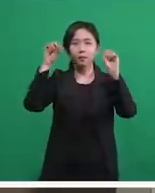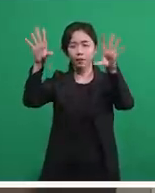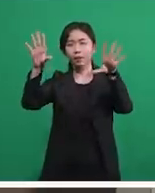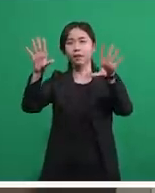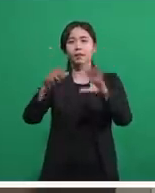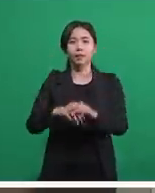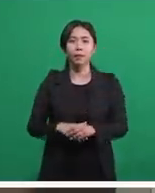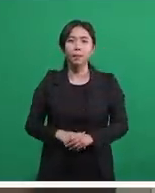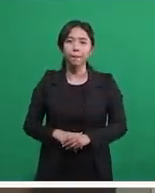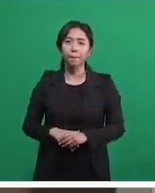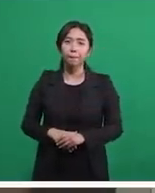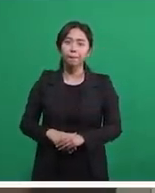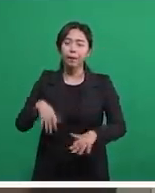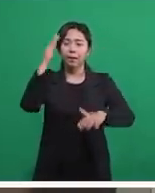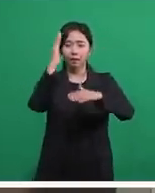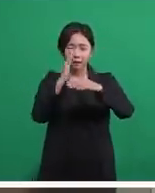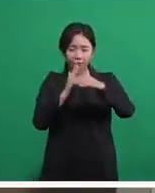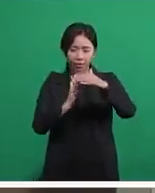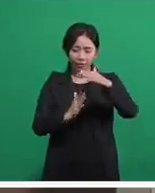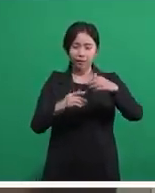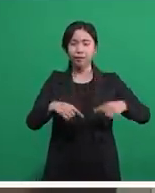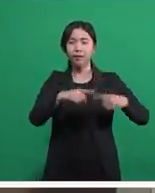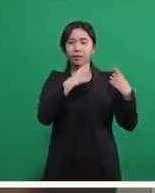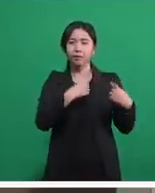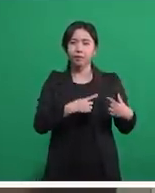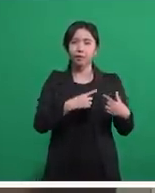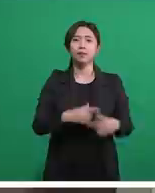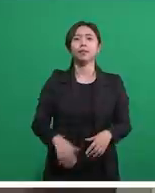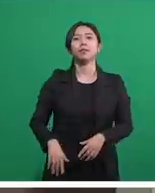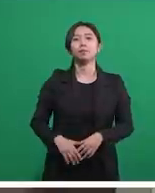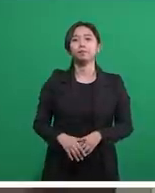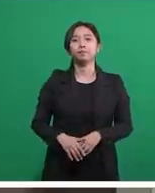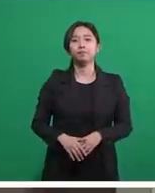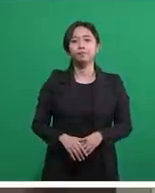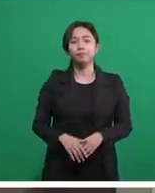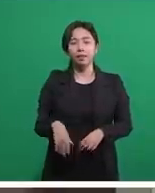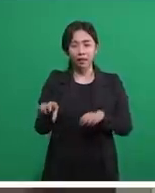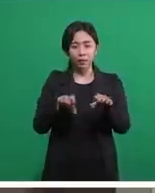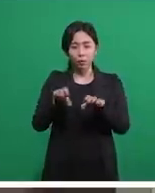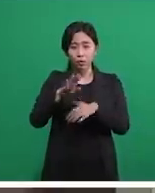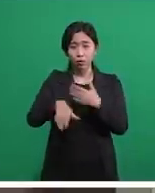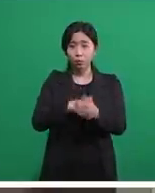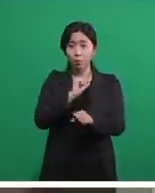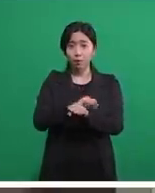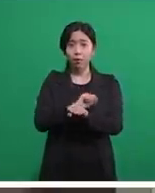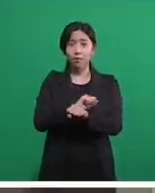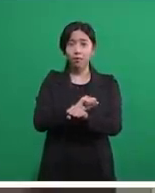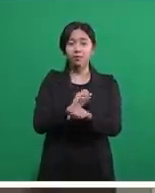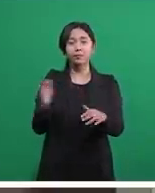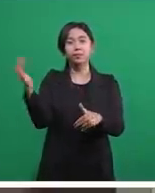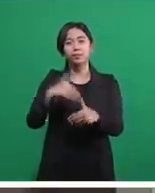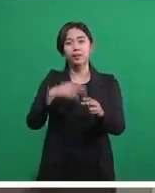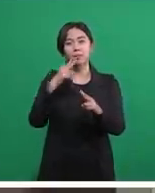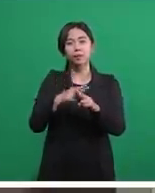berkat-Nya. Maka rendahkanlah selalu hati dan diri kita dan lakukanlah segala karya-karyamu di